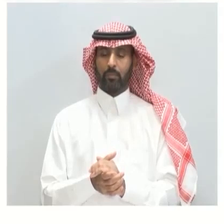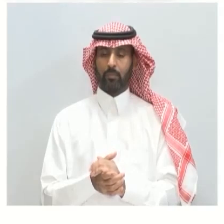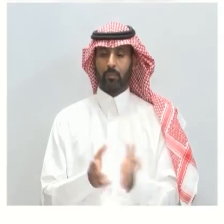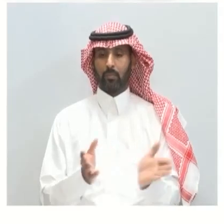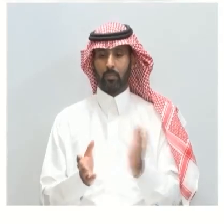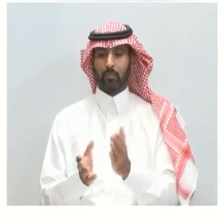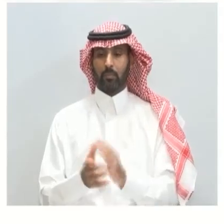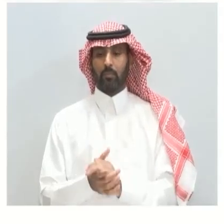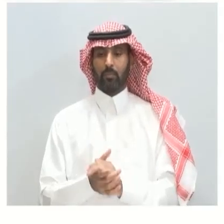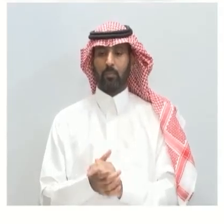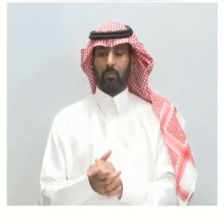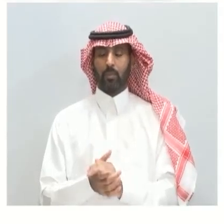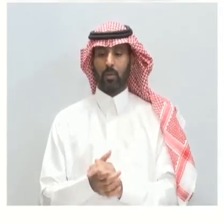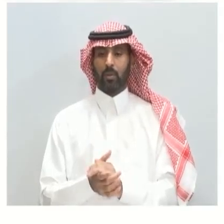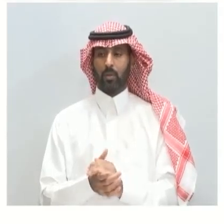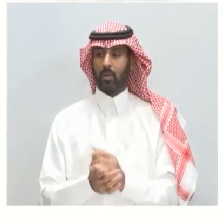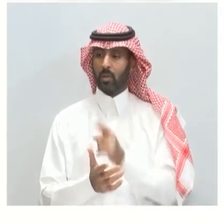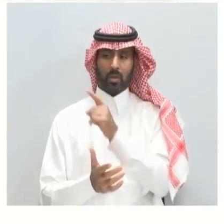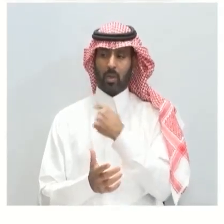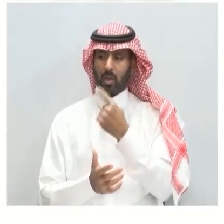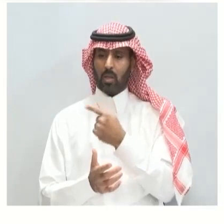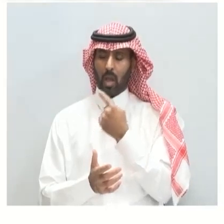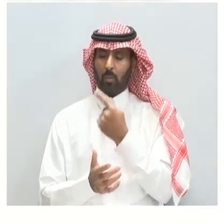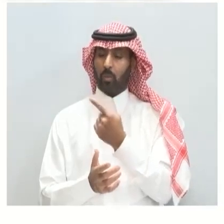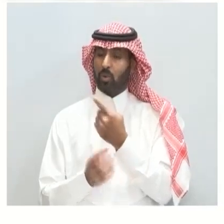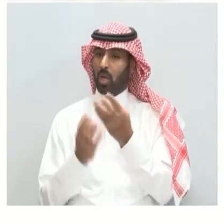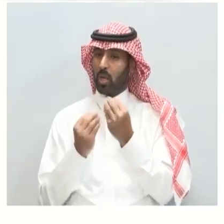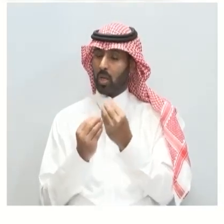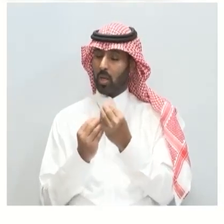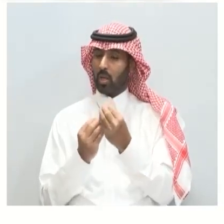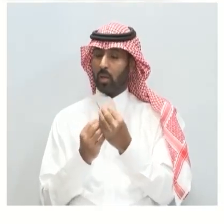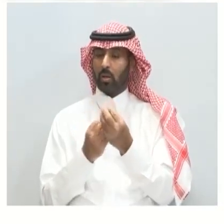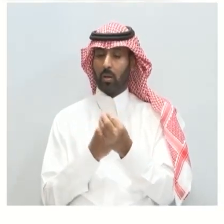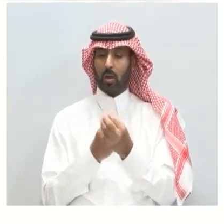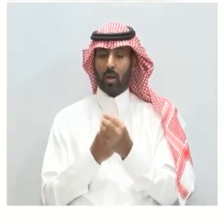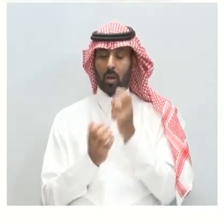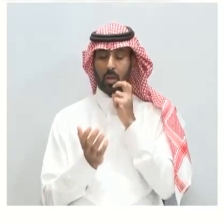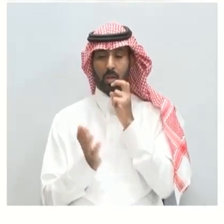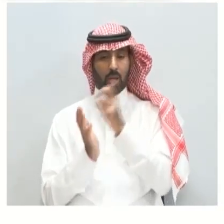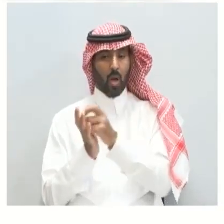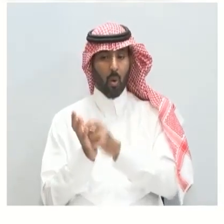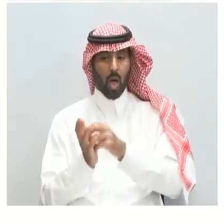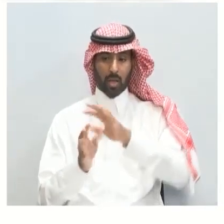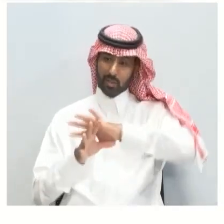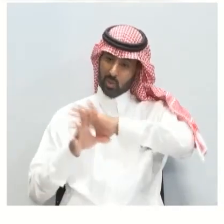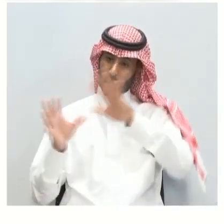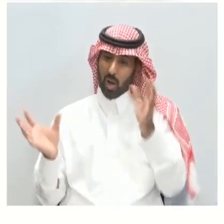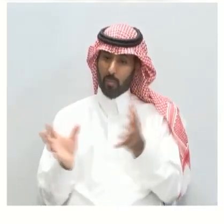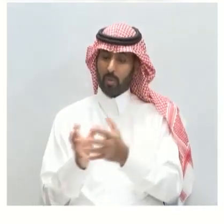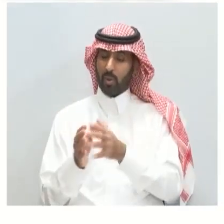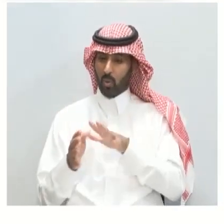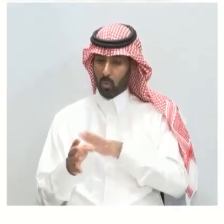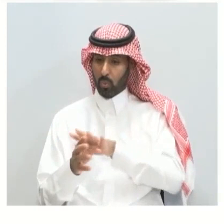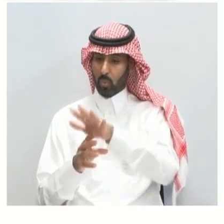غيره مسائله ما مسائل هذا العلم هي قواعده الكليه وفروعه